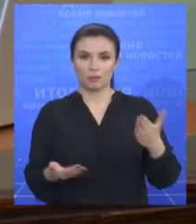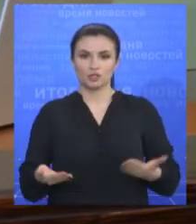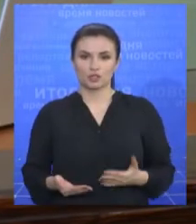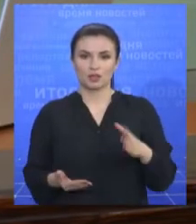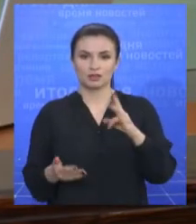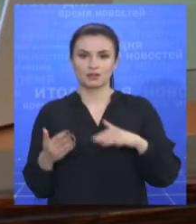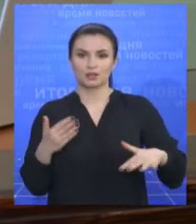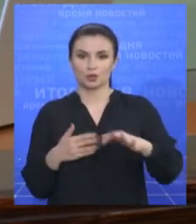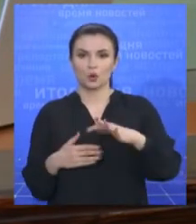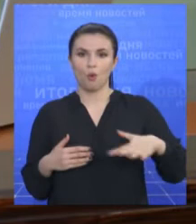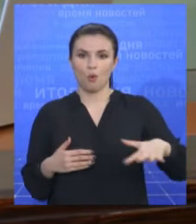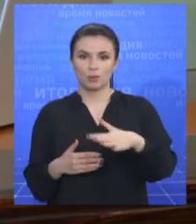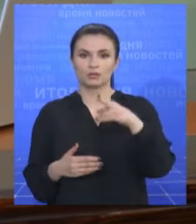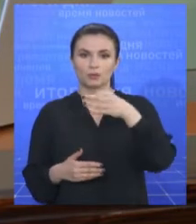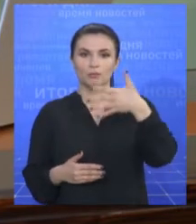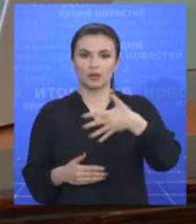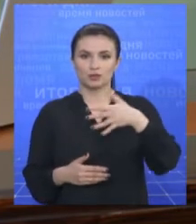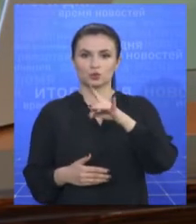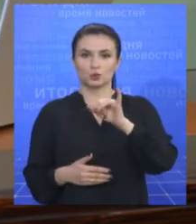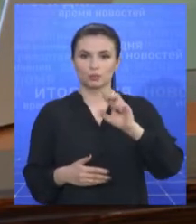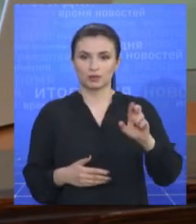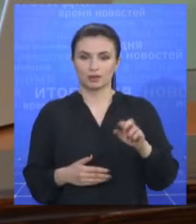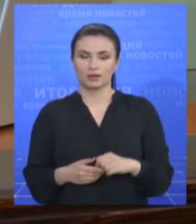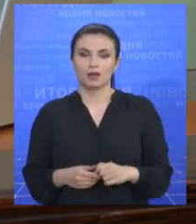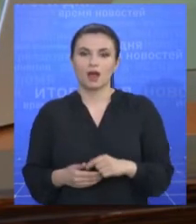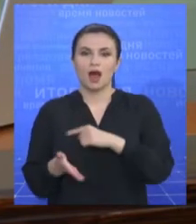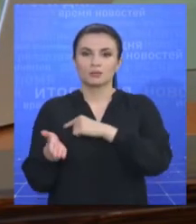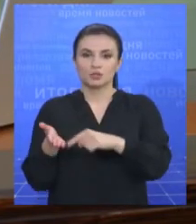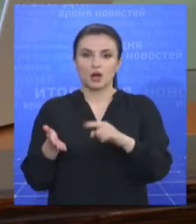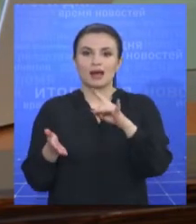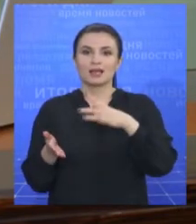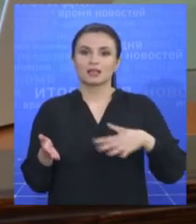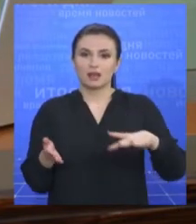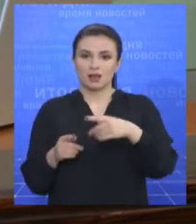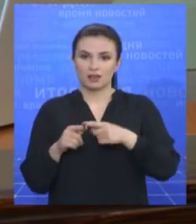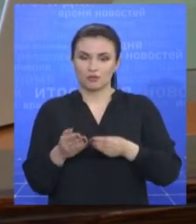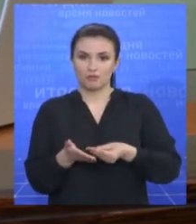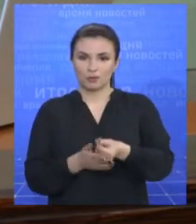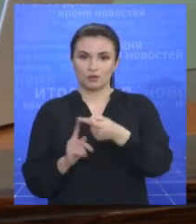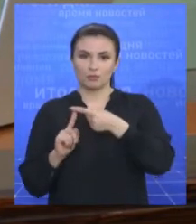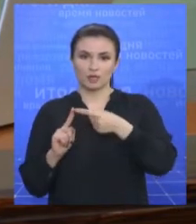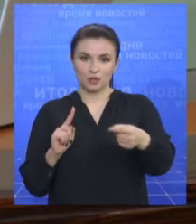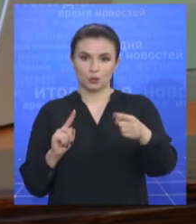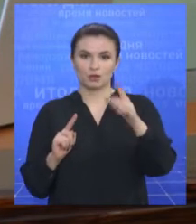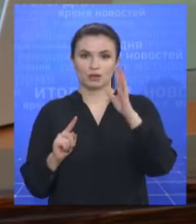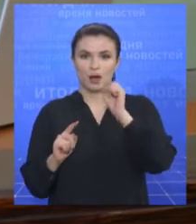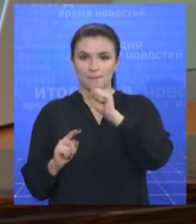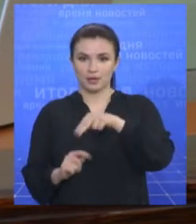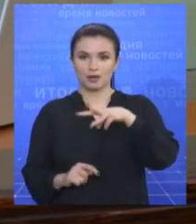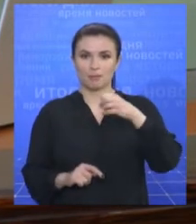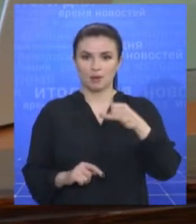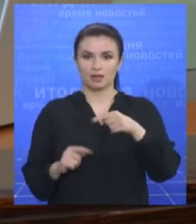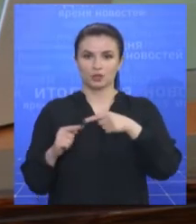проживающим на территории области, по 5000 рублей. Подчеркиваю, это именно региональная выплата, период выплаты